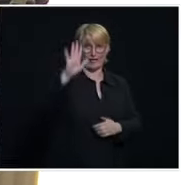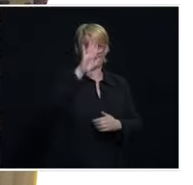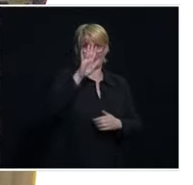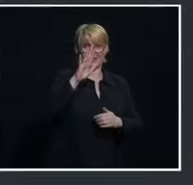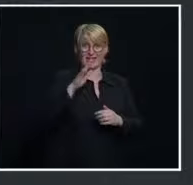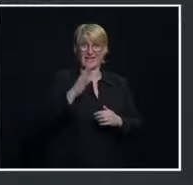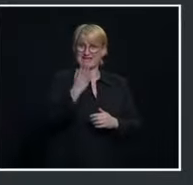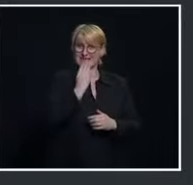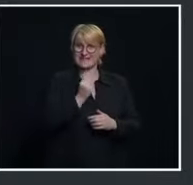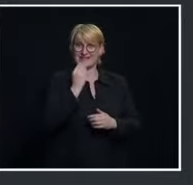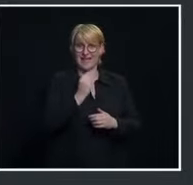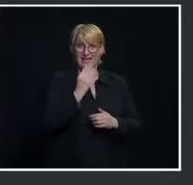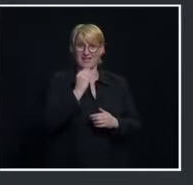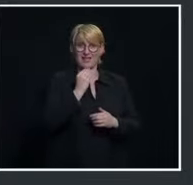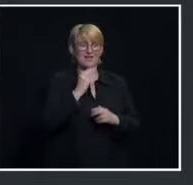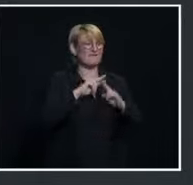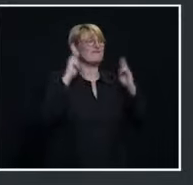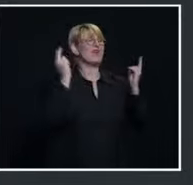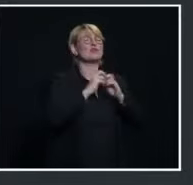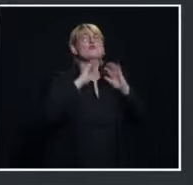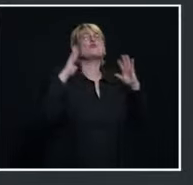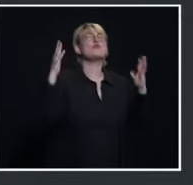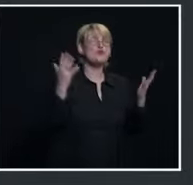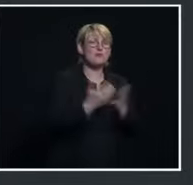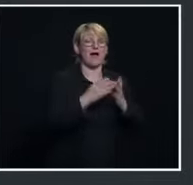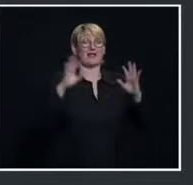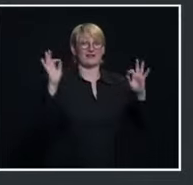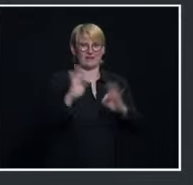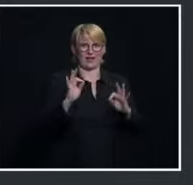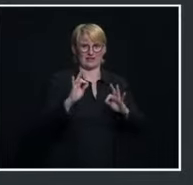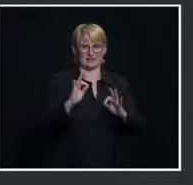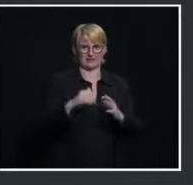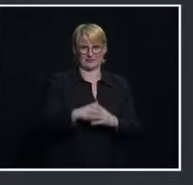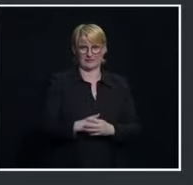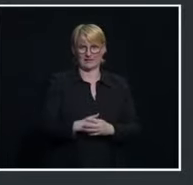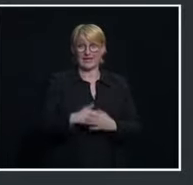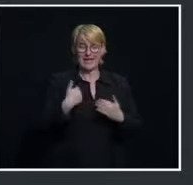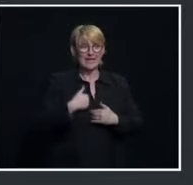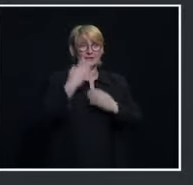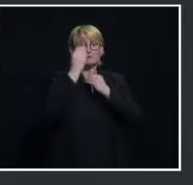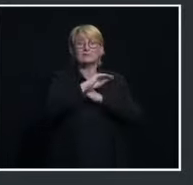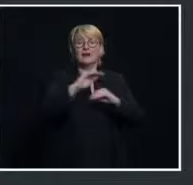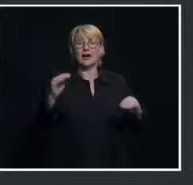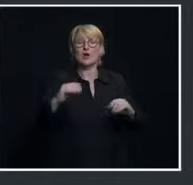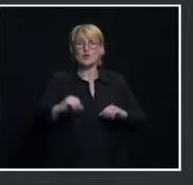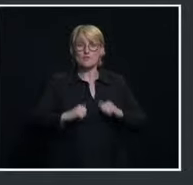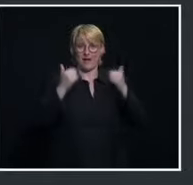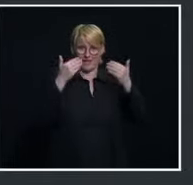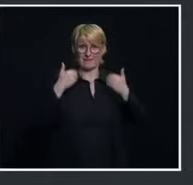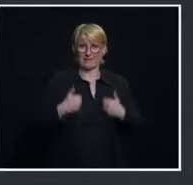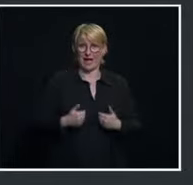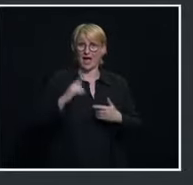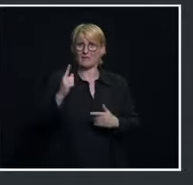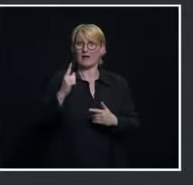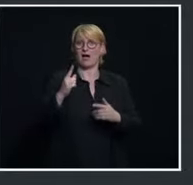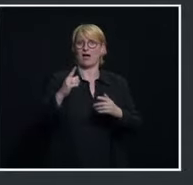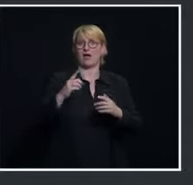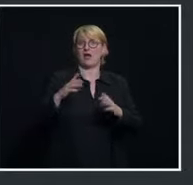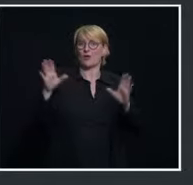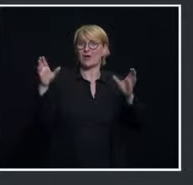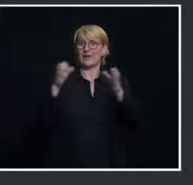aller Welt. Ich sage das als Überlebende, aber auch als Präsidentin einer Gemeinde, deren